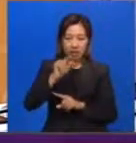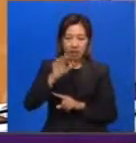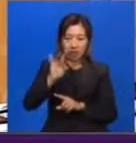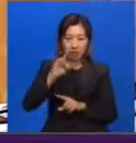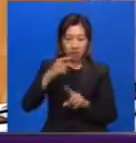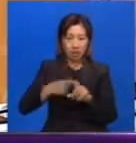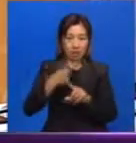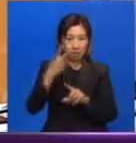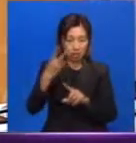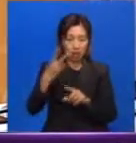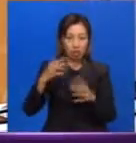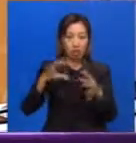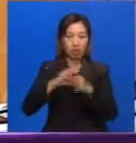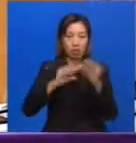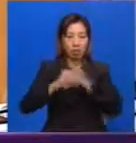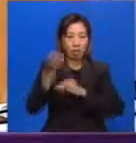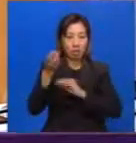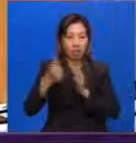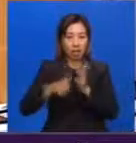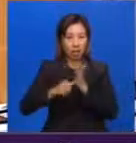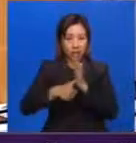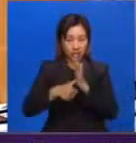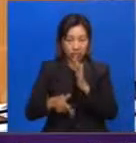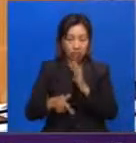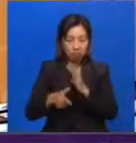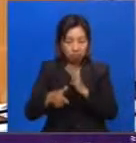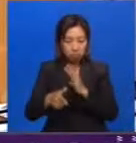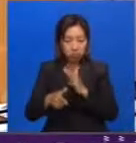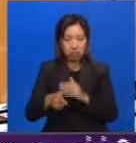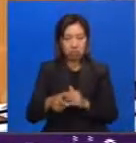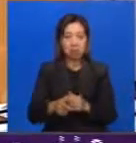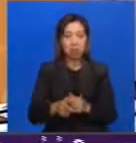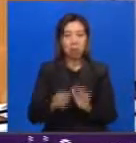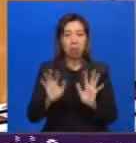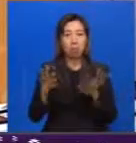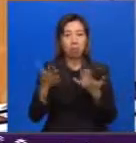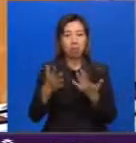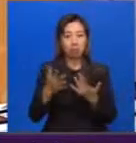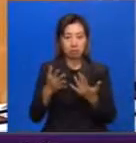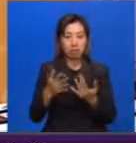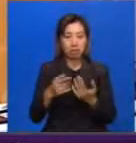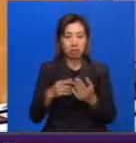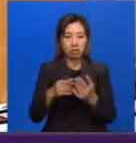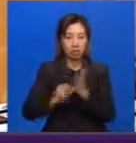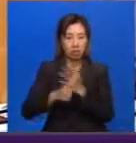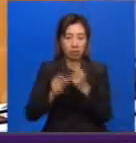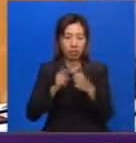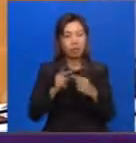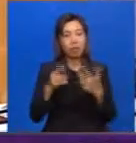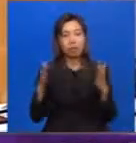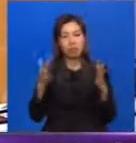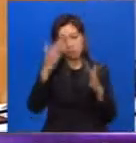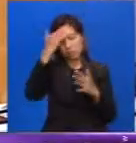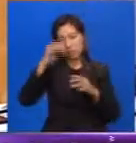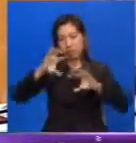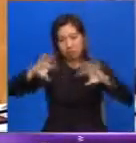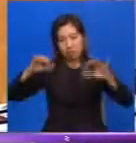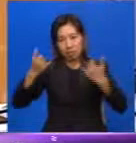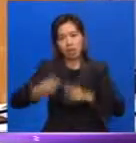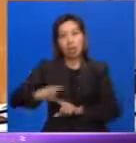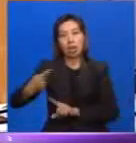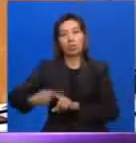ที่จะถึงนี้นะคะก็รัฐบาลบอกว่าจะไม่มีการตอบเพราะว่าอยู่ในช่วงของรัฐบาลรักษาการด้วยนะคะขณะที่อีกหนึ่งความช่วยเหลือ